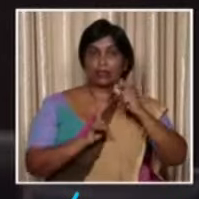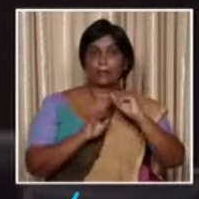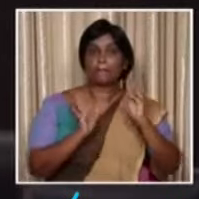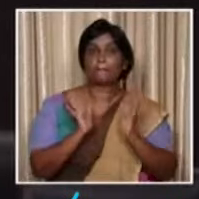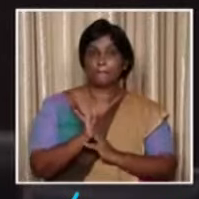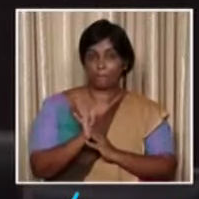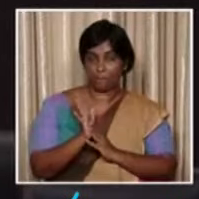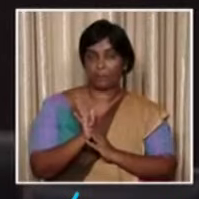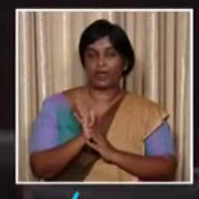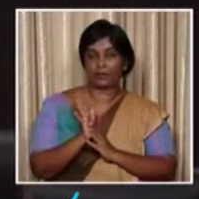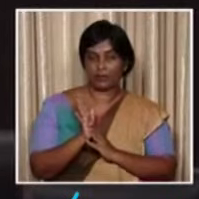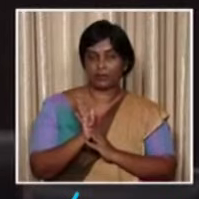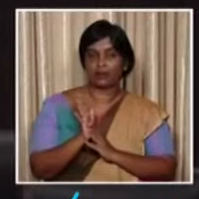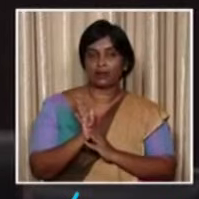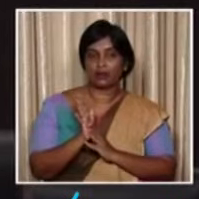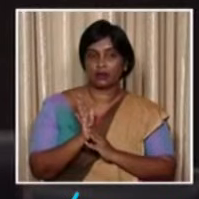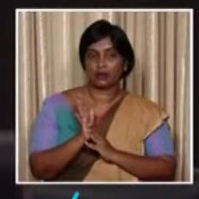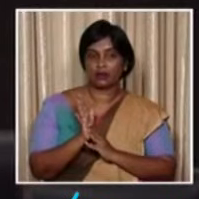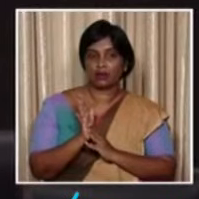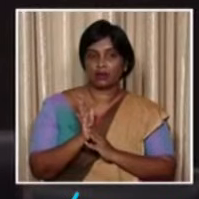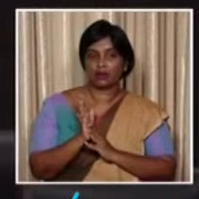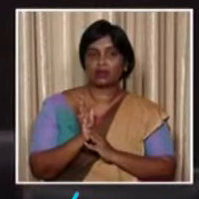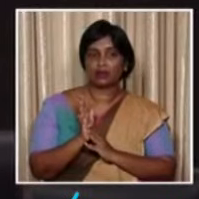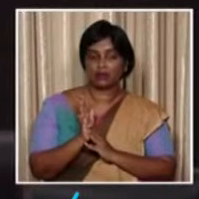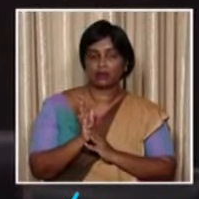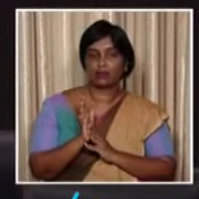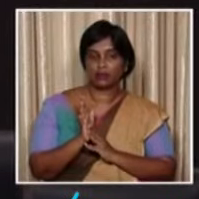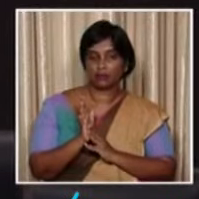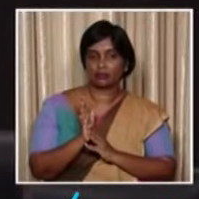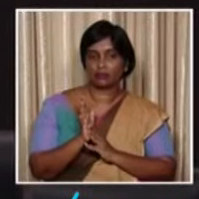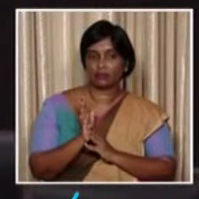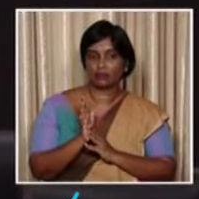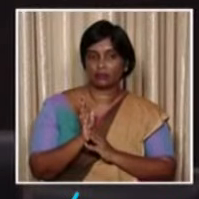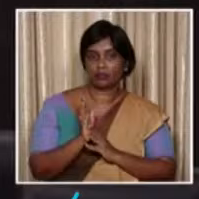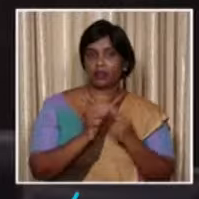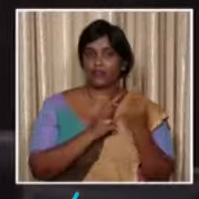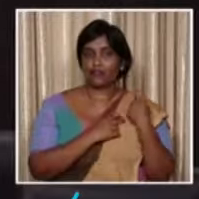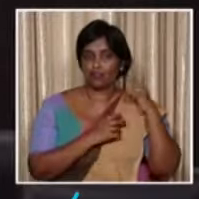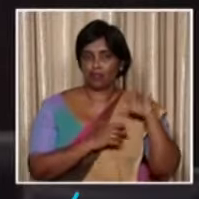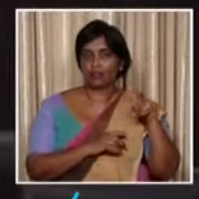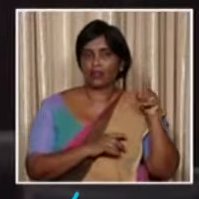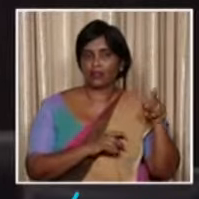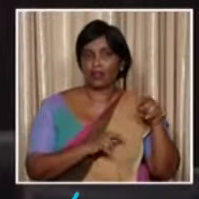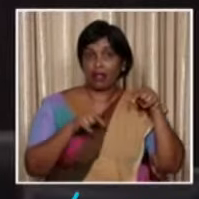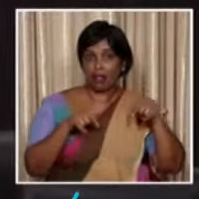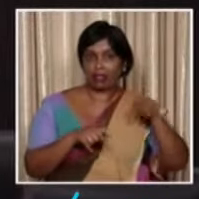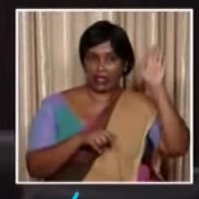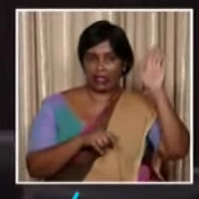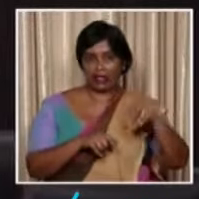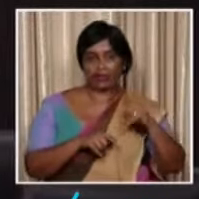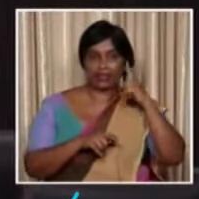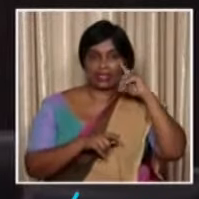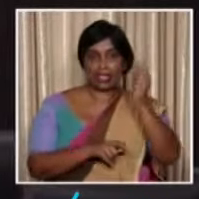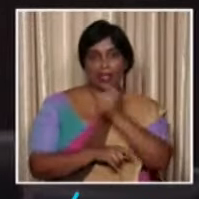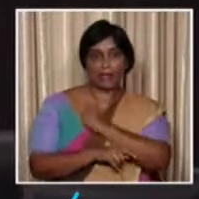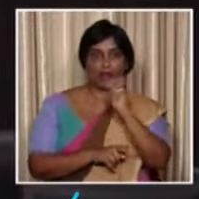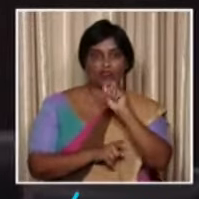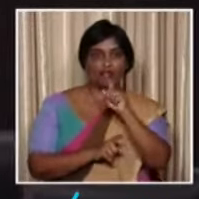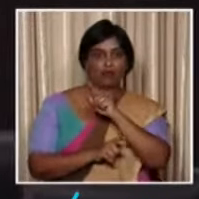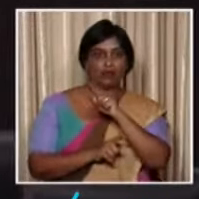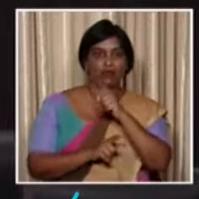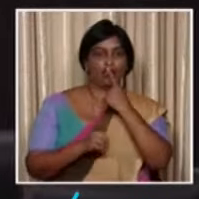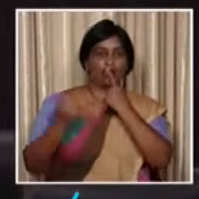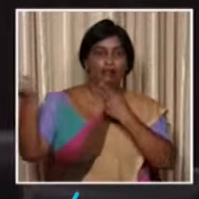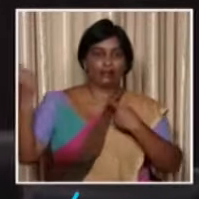ස්ටේට් කවුන්සල් වයිස් ප්‍රීමියර්ට ඉක්වල් තනතුර තියෙන අද එනවා මෙතෙන්ට චීන තානාපති කාර්යාලයට